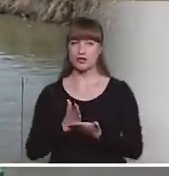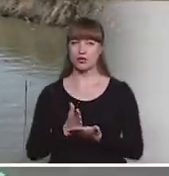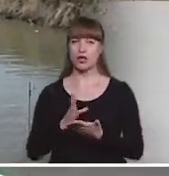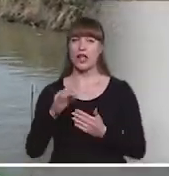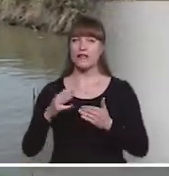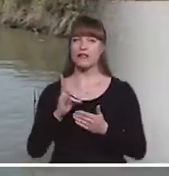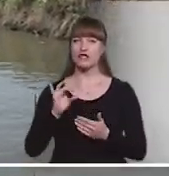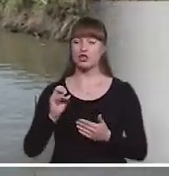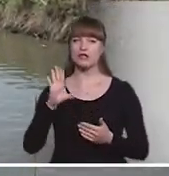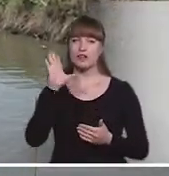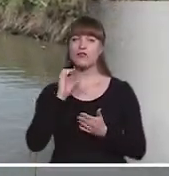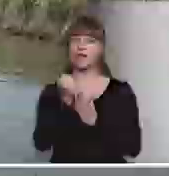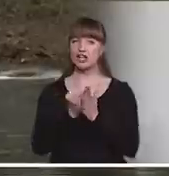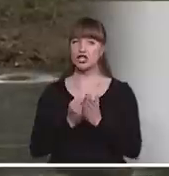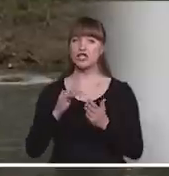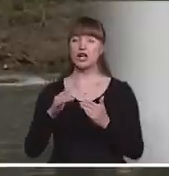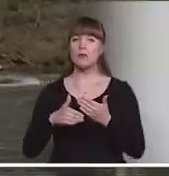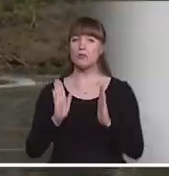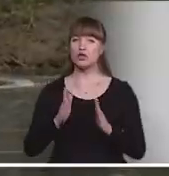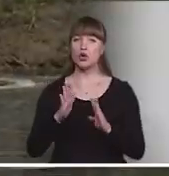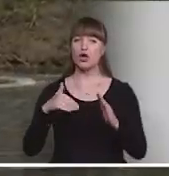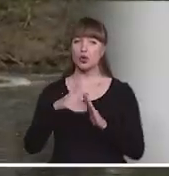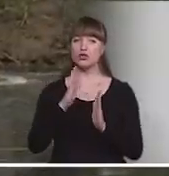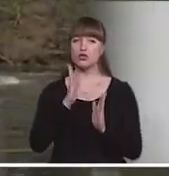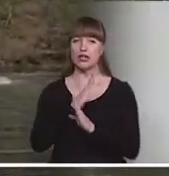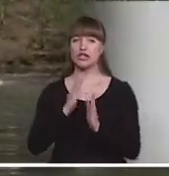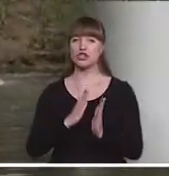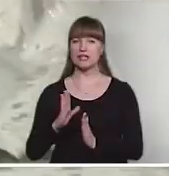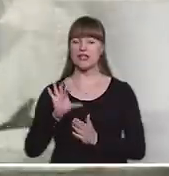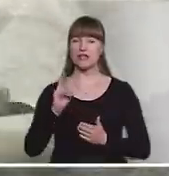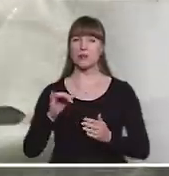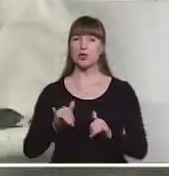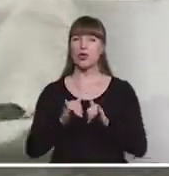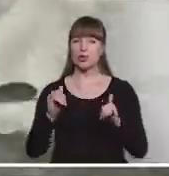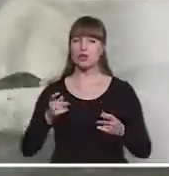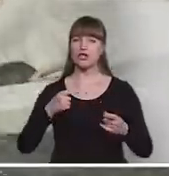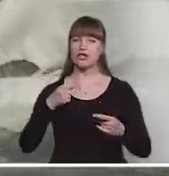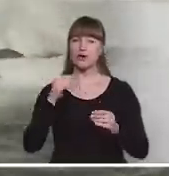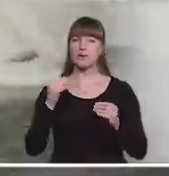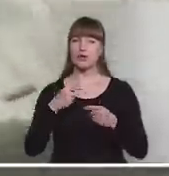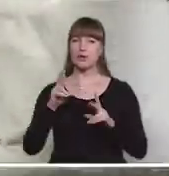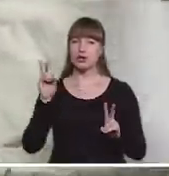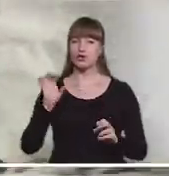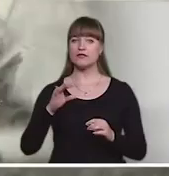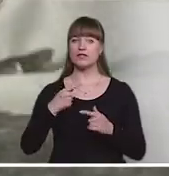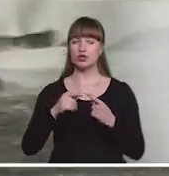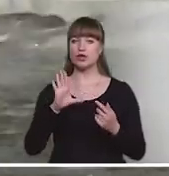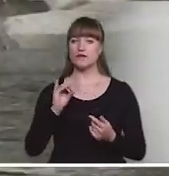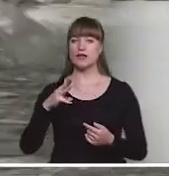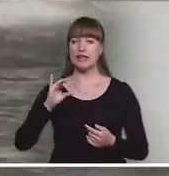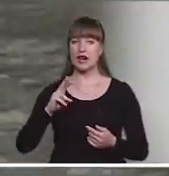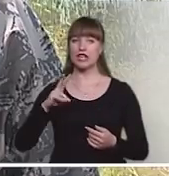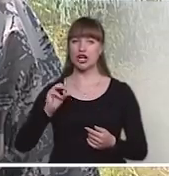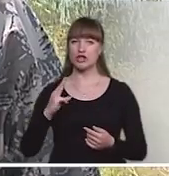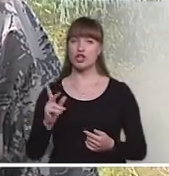пойдет. Новоселы Веселовского водохранилища помогут не только улучшить экологическое состояние водоема, но и увеличить продуктивность других видов – тарани, леща,